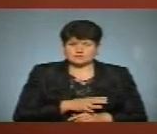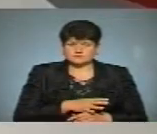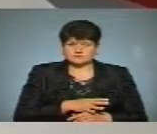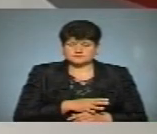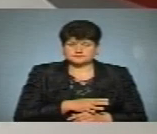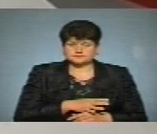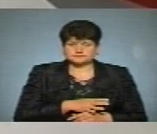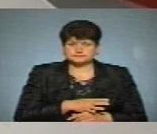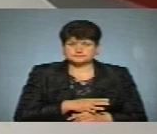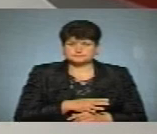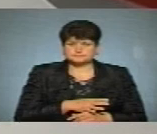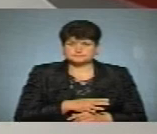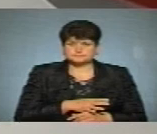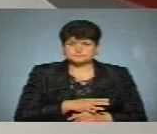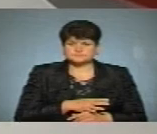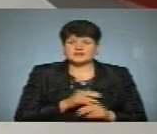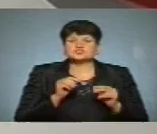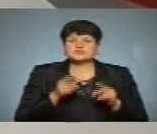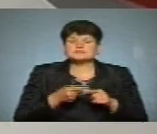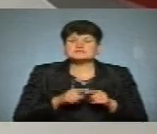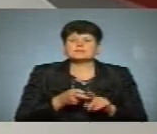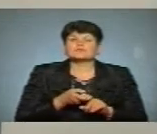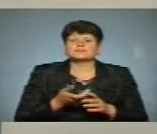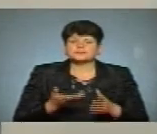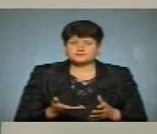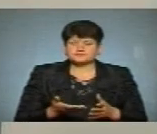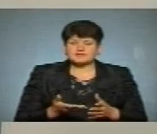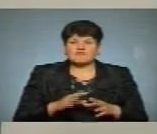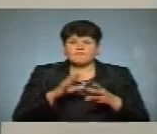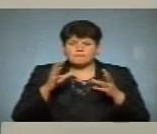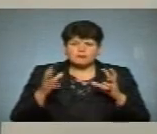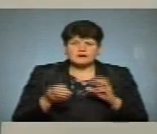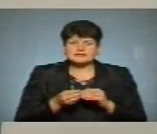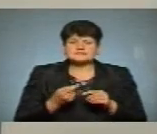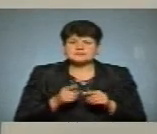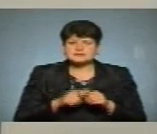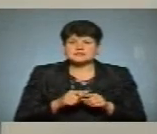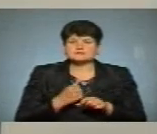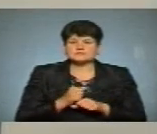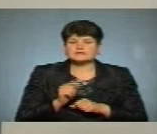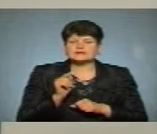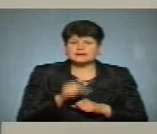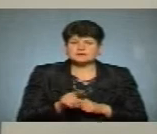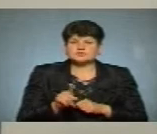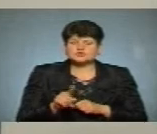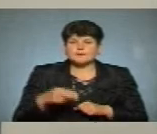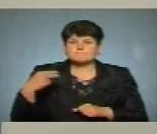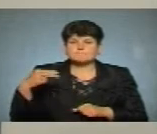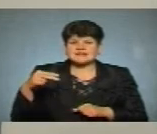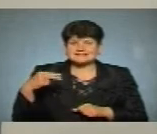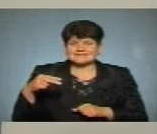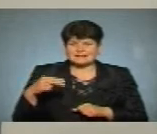призивали хлопців. Чим це обумовлено? В принципі, це обумовлено тим, що президент